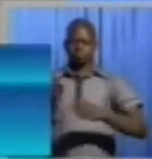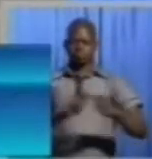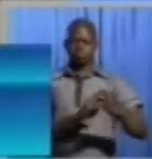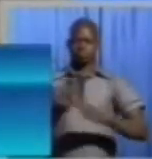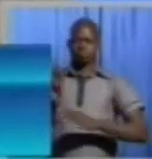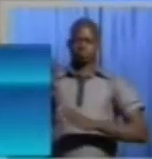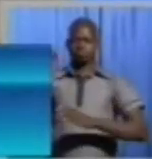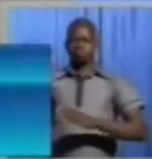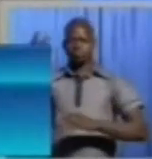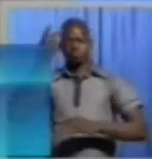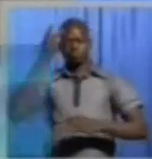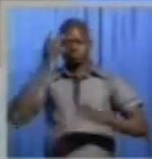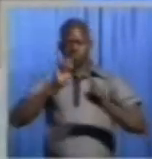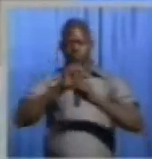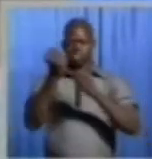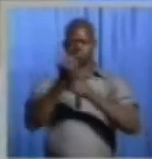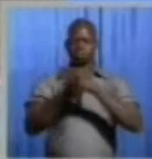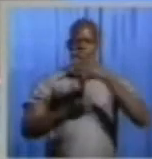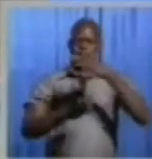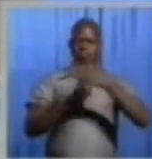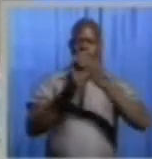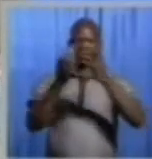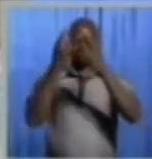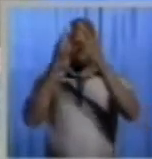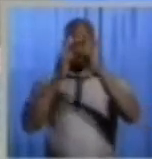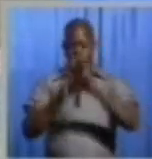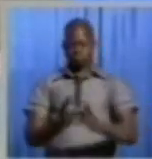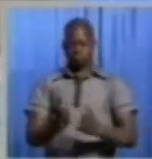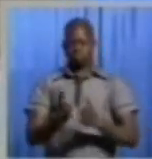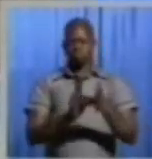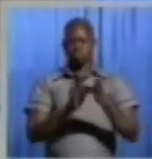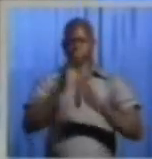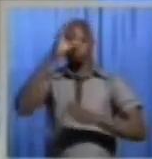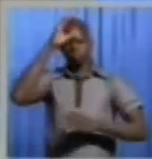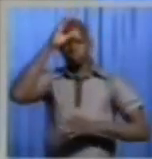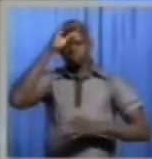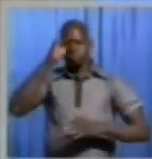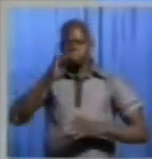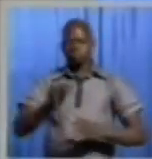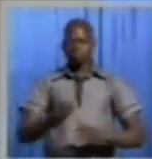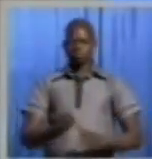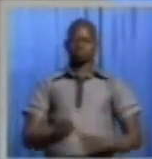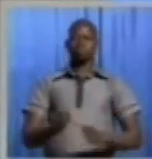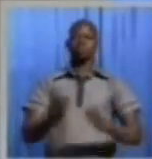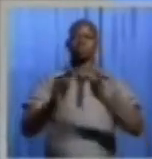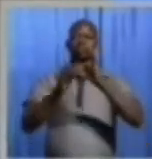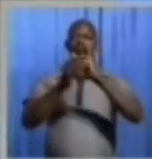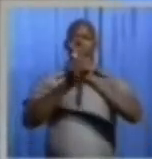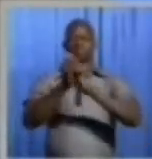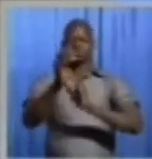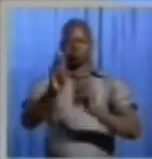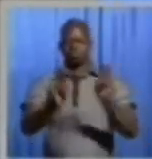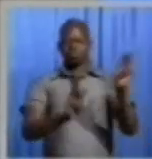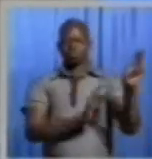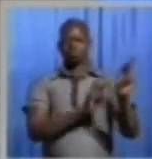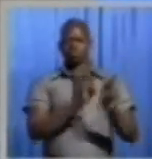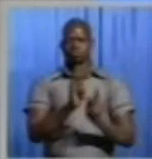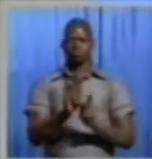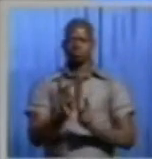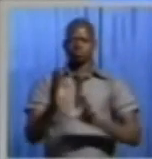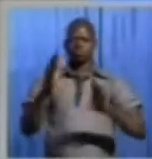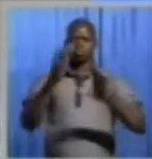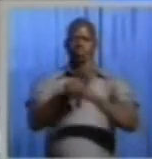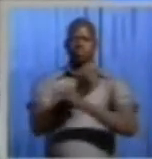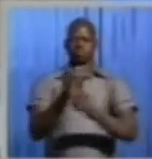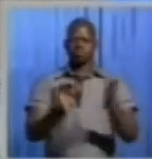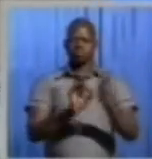politique, économique et sociale, le respect des droits de l'homme, l'élévation harmonieuse de la qualité de vie des populations, la prise en